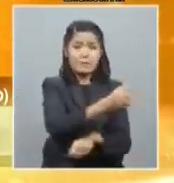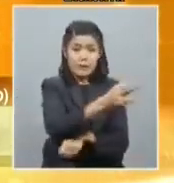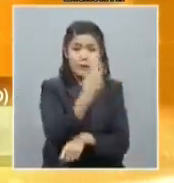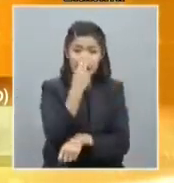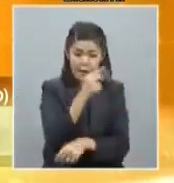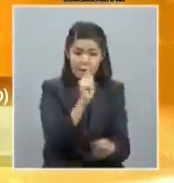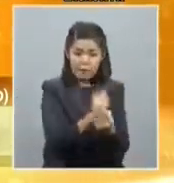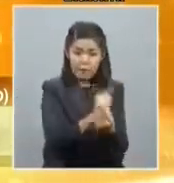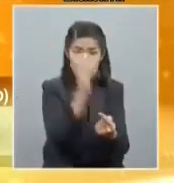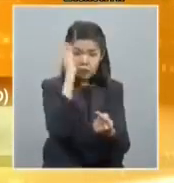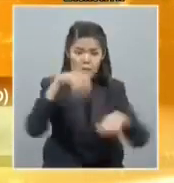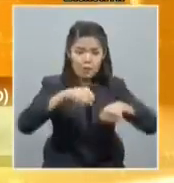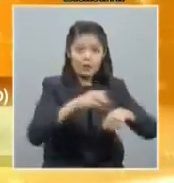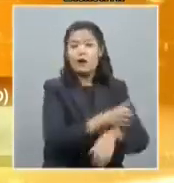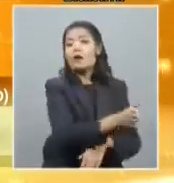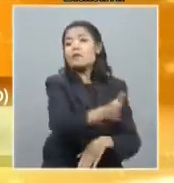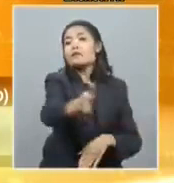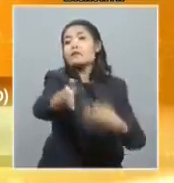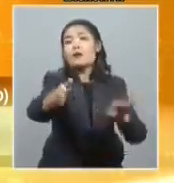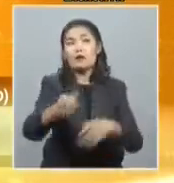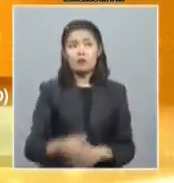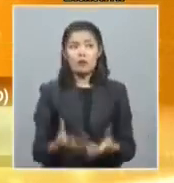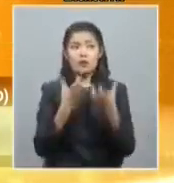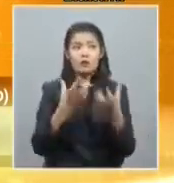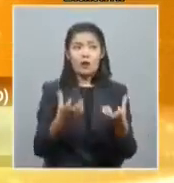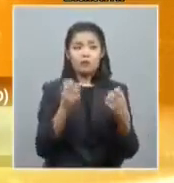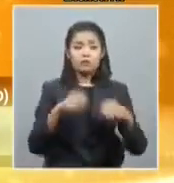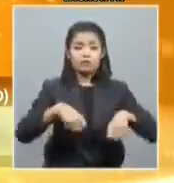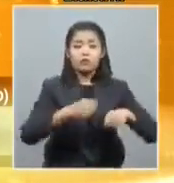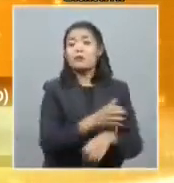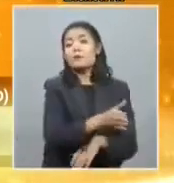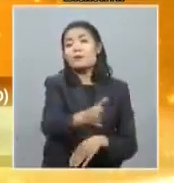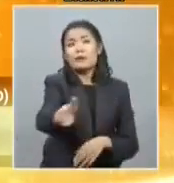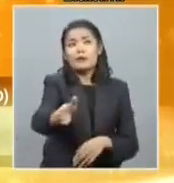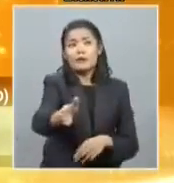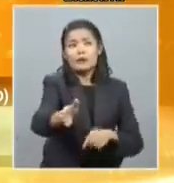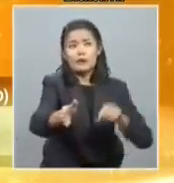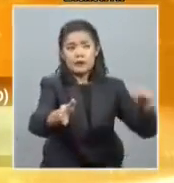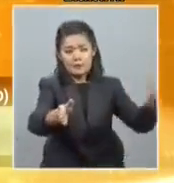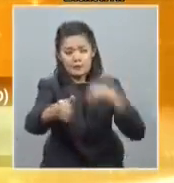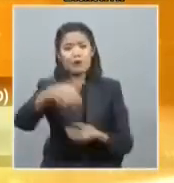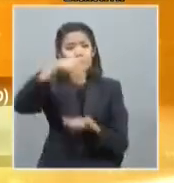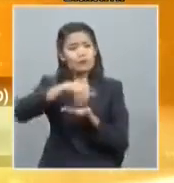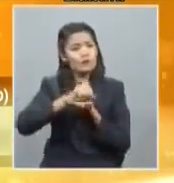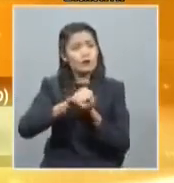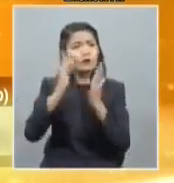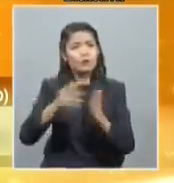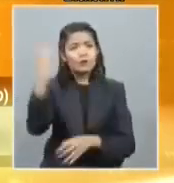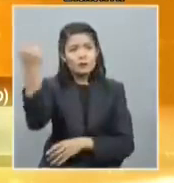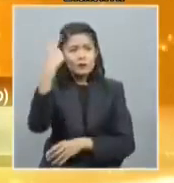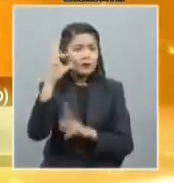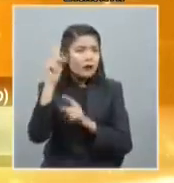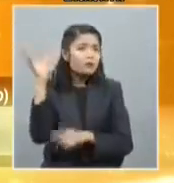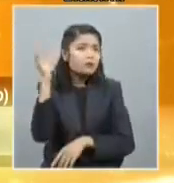บิลลี่ขี่ขับมอเตอร์ไซค์ผ่านกันนี่แหละครับกับสัมภาระของเขาก็สวนกันแล้วเราก็กลับมาที่ศูนย์บริการท่องเที่ยวก็ได้ข่าวอี